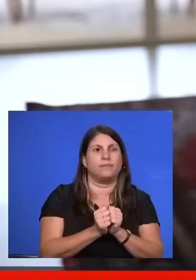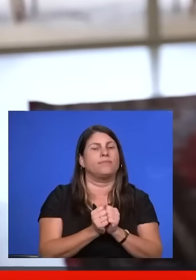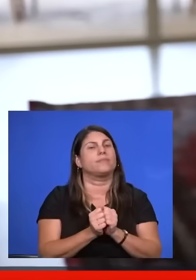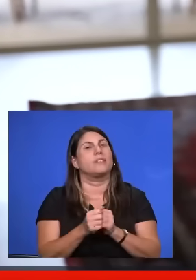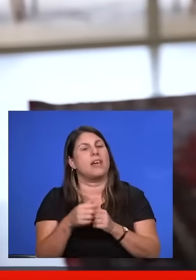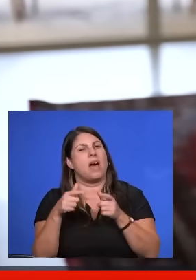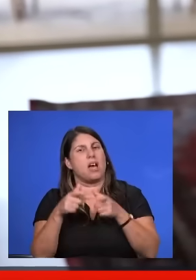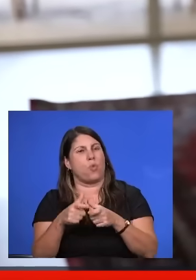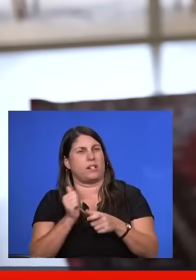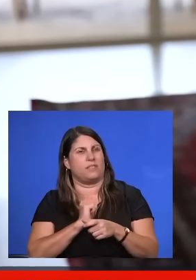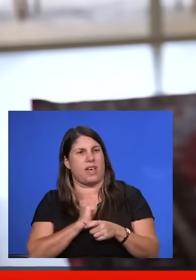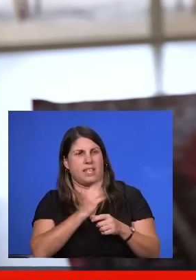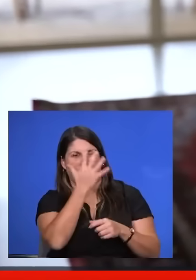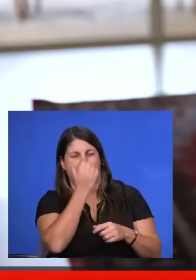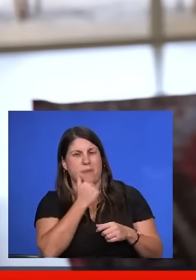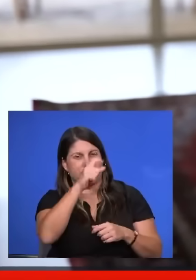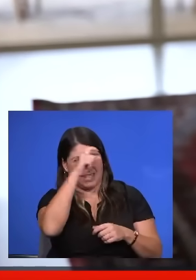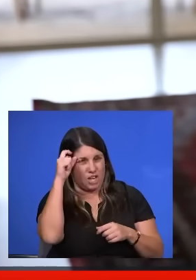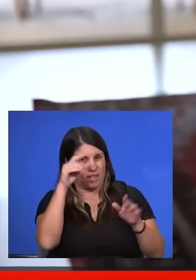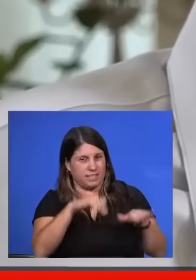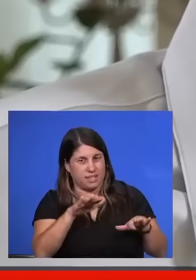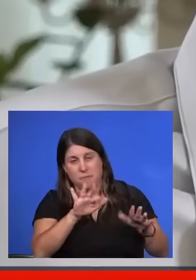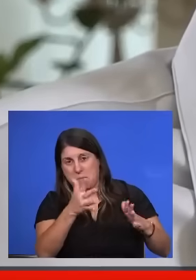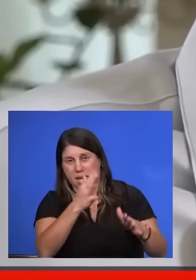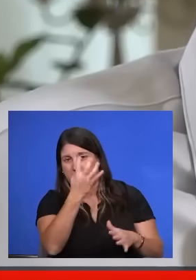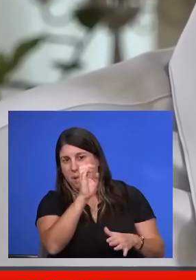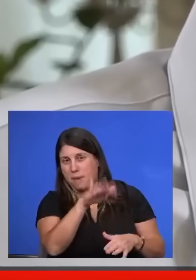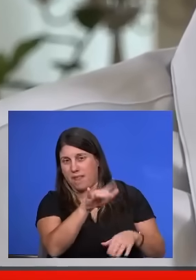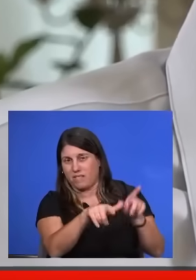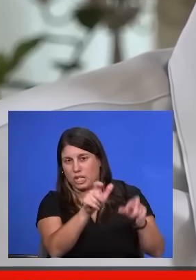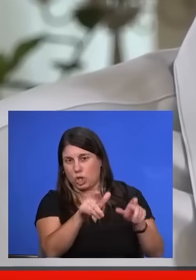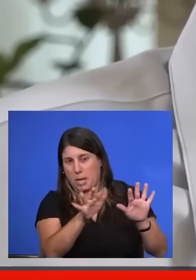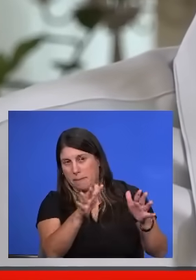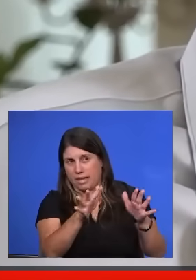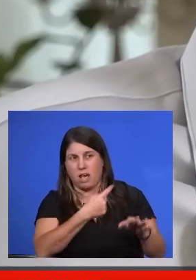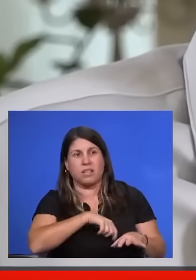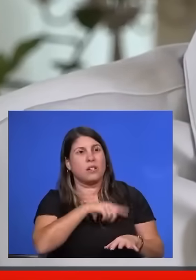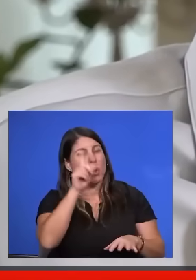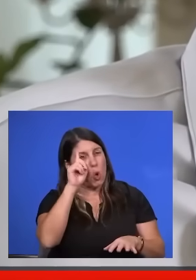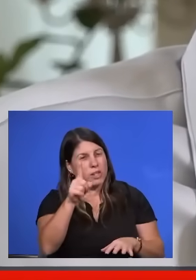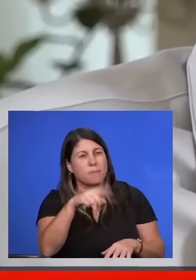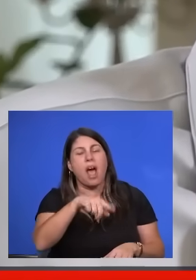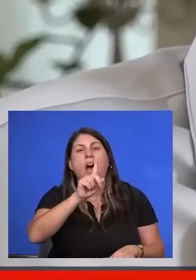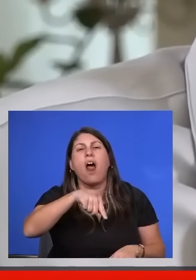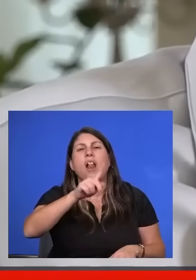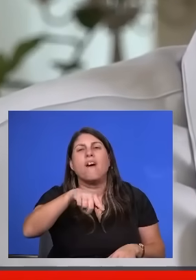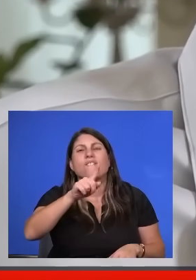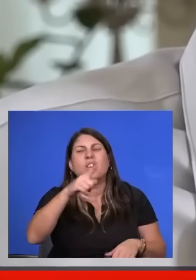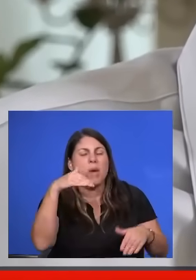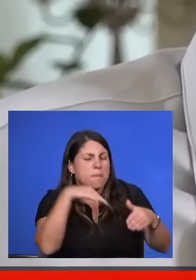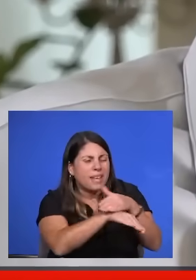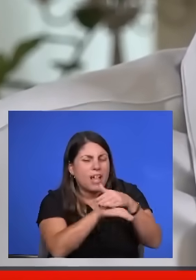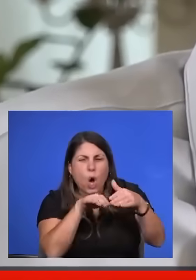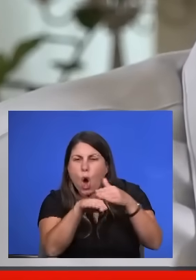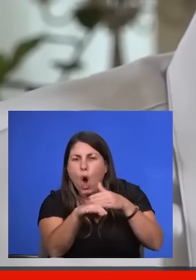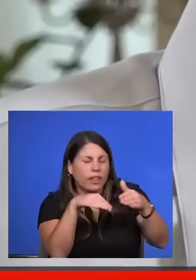האיסלאמי הוא בסביבות 40,000 איש. אנחנו יודעים על אלפים של מנהרות,